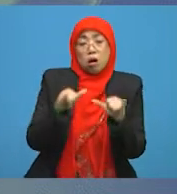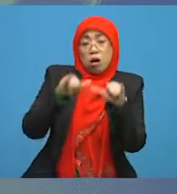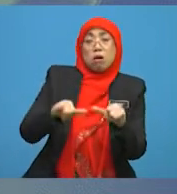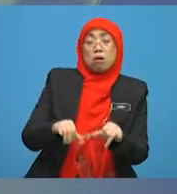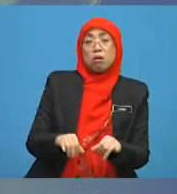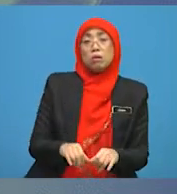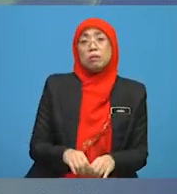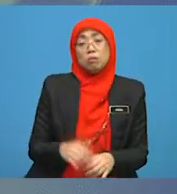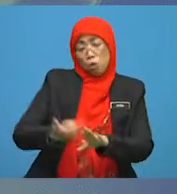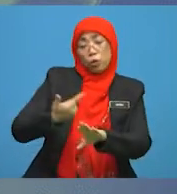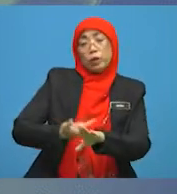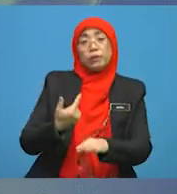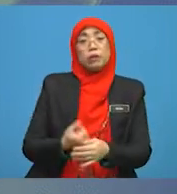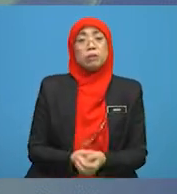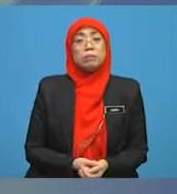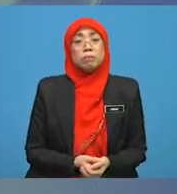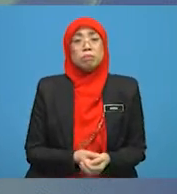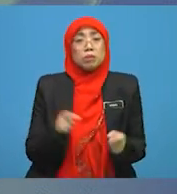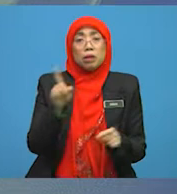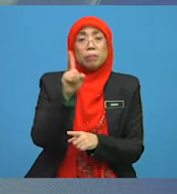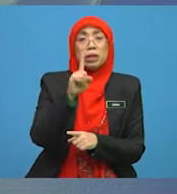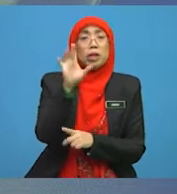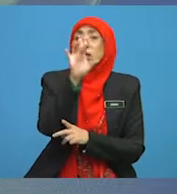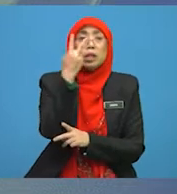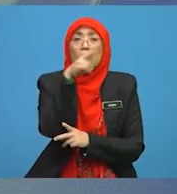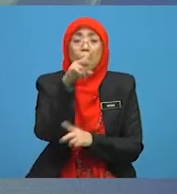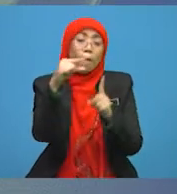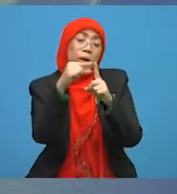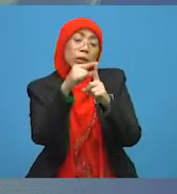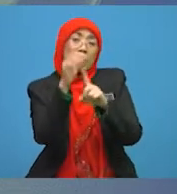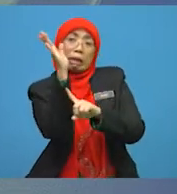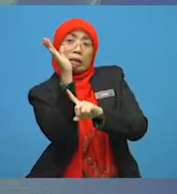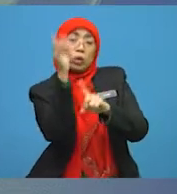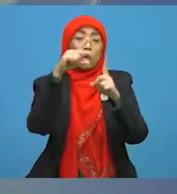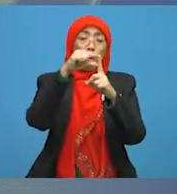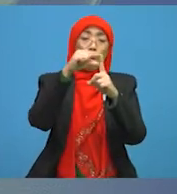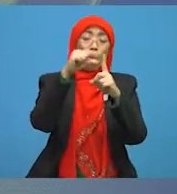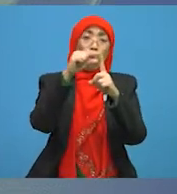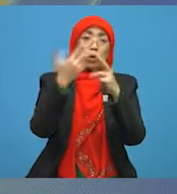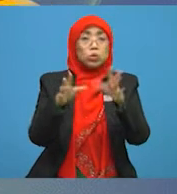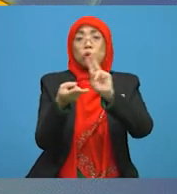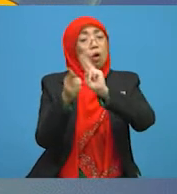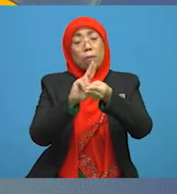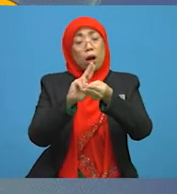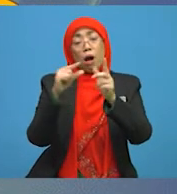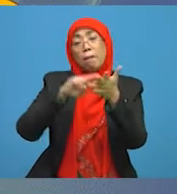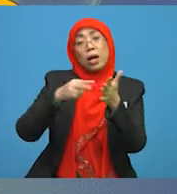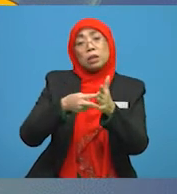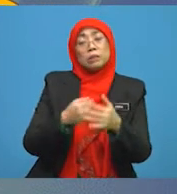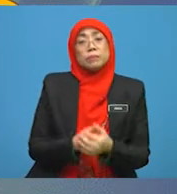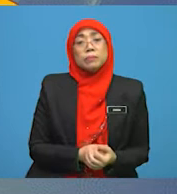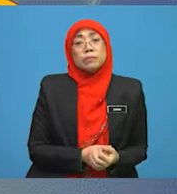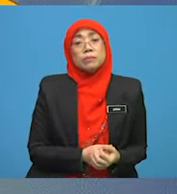Perkataan yang berhuruf condong dalam ayat pertama dan kedua telah mengalami perubahan makna. Para pelajar